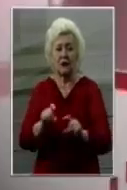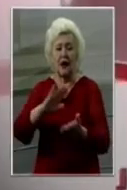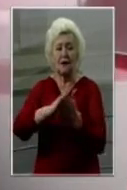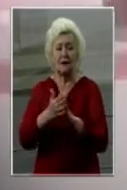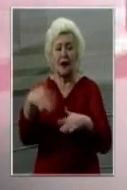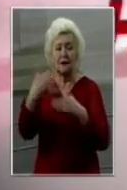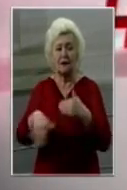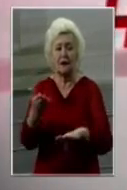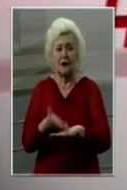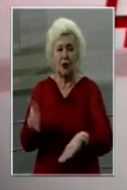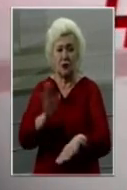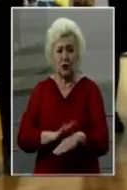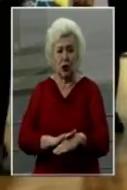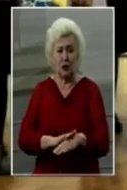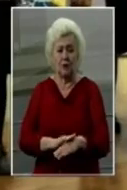середньотяжкий.